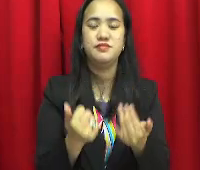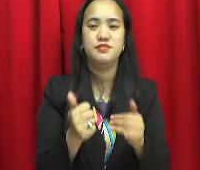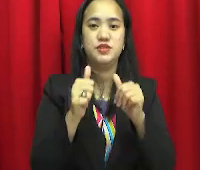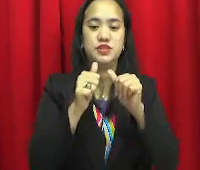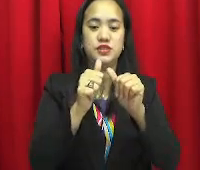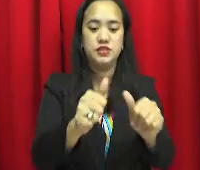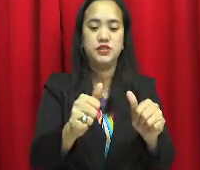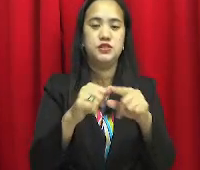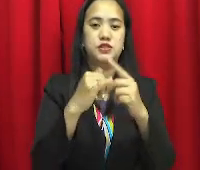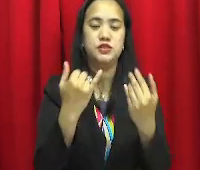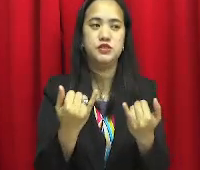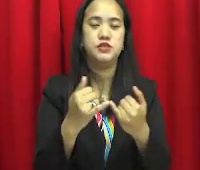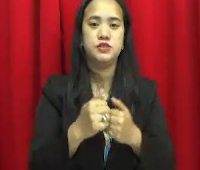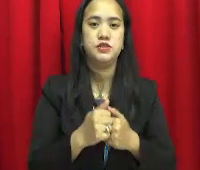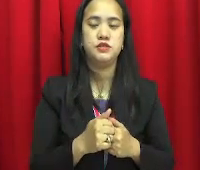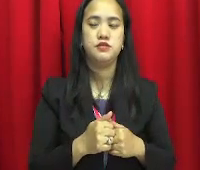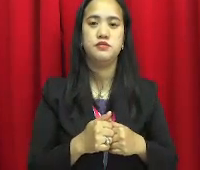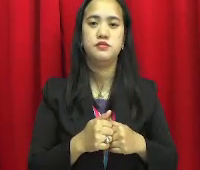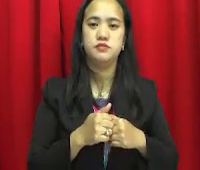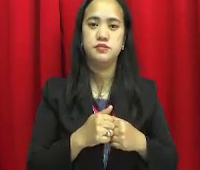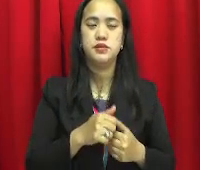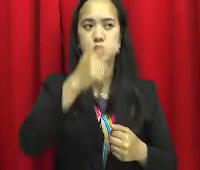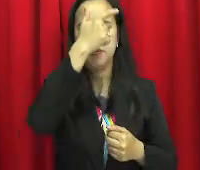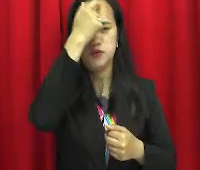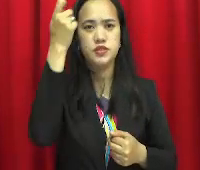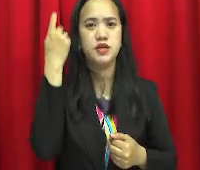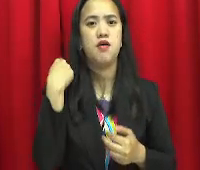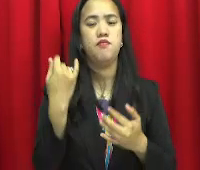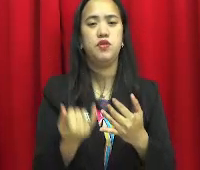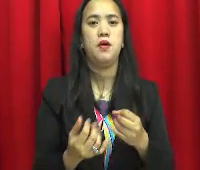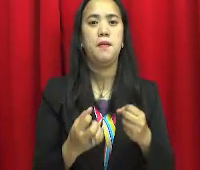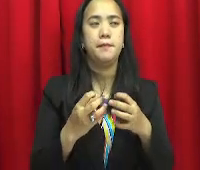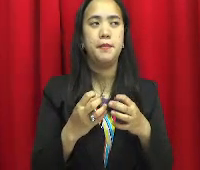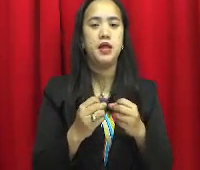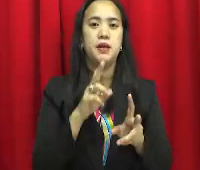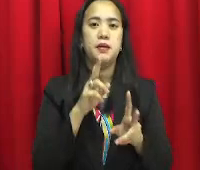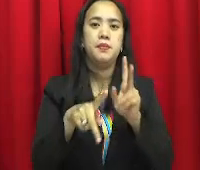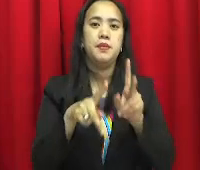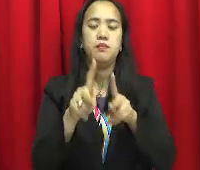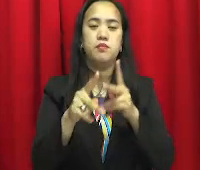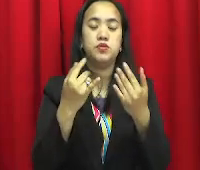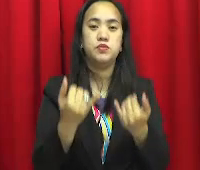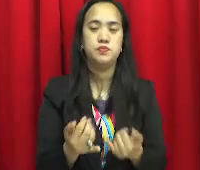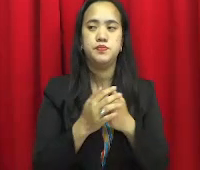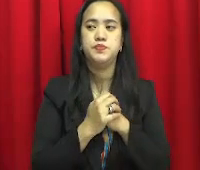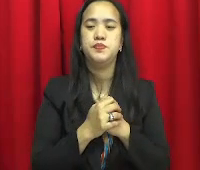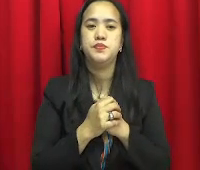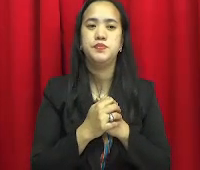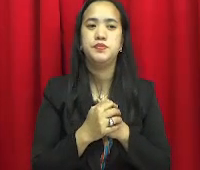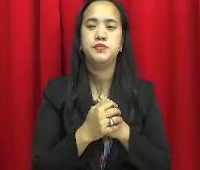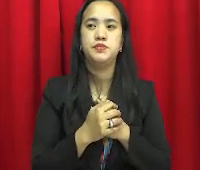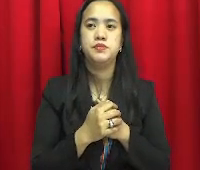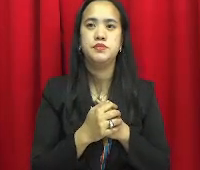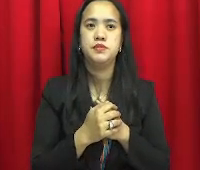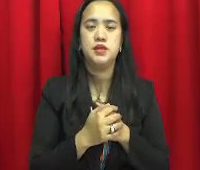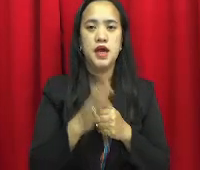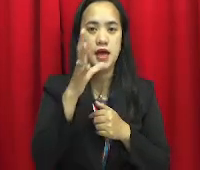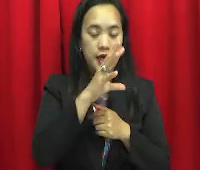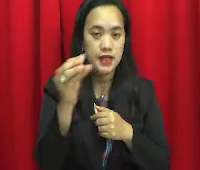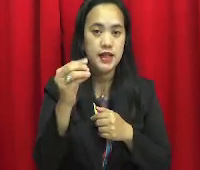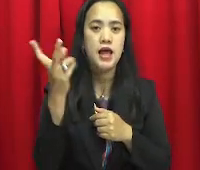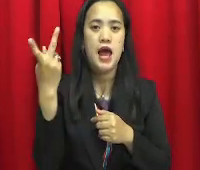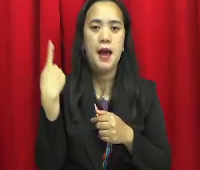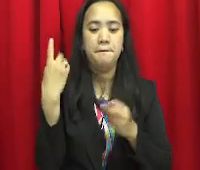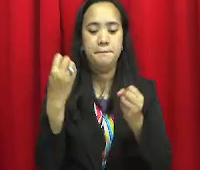sa programang ito sapagkat napakarami talaga na be-bless, napakarami na nakapakinig, maraming natututo. Sabi